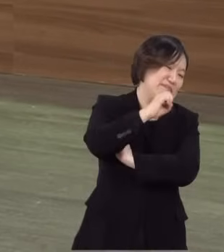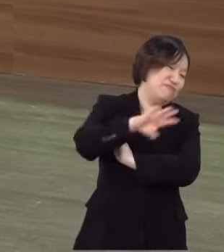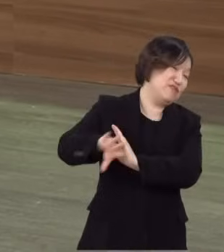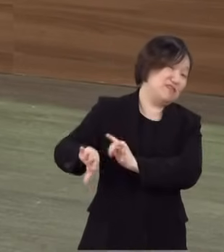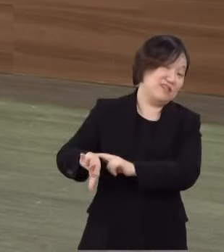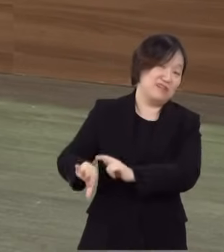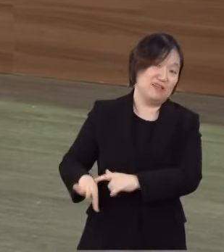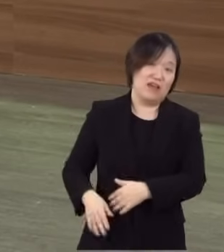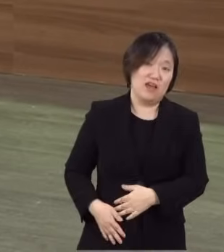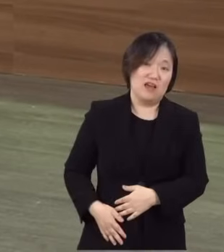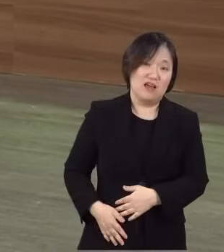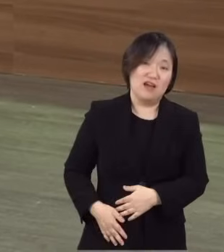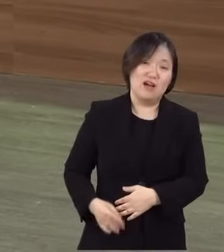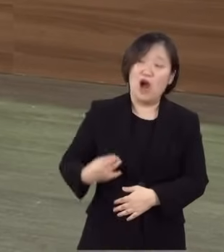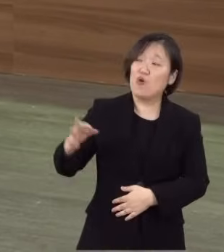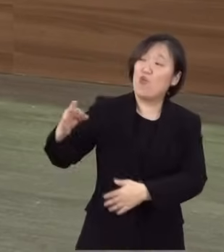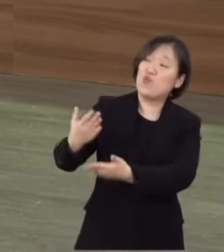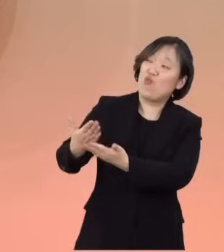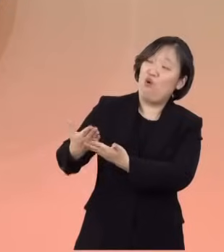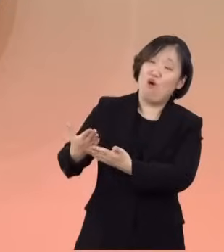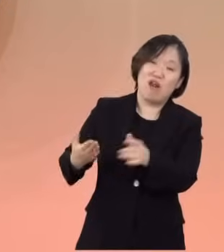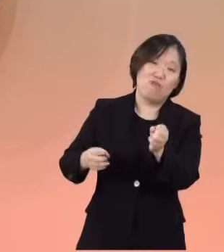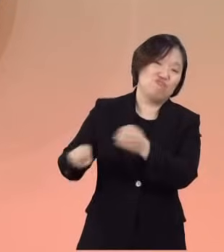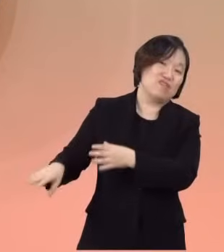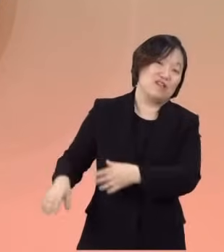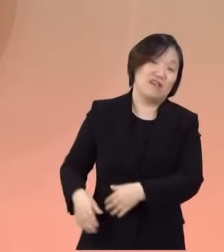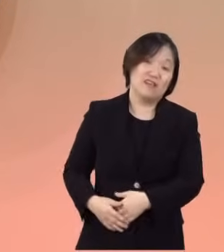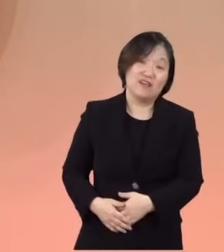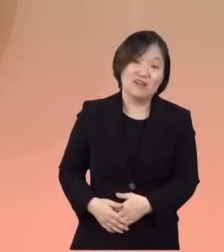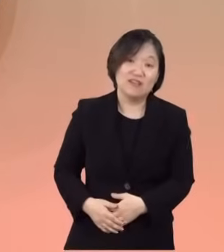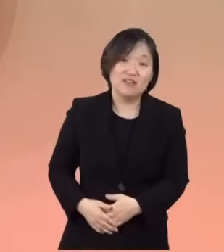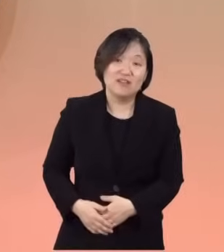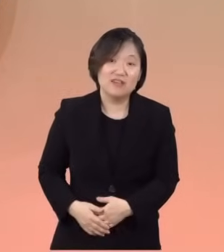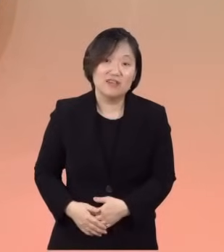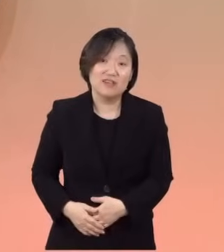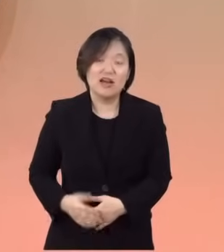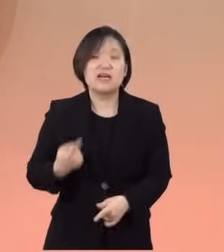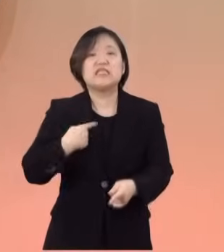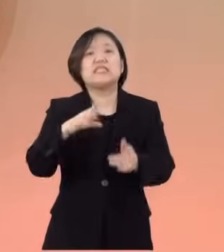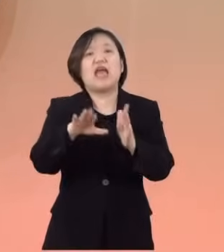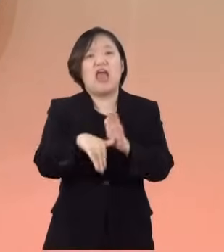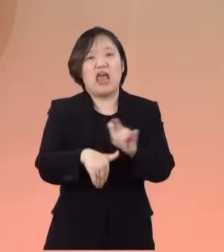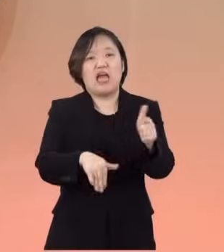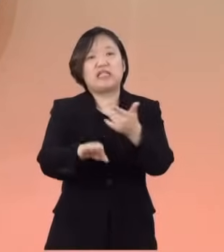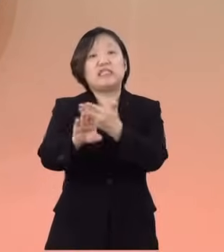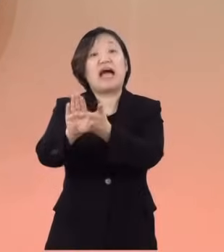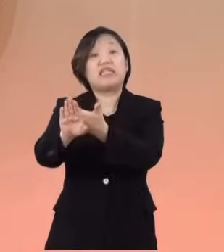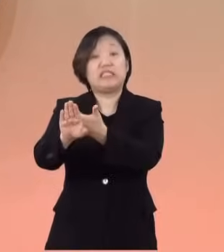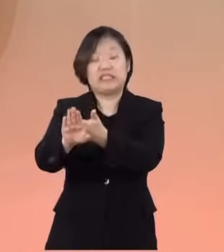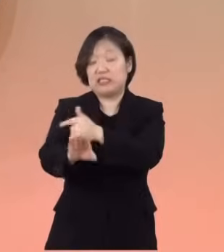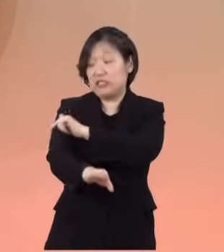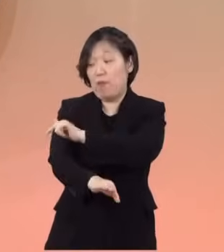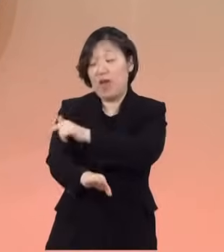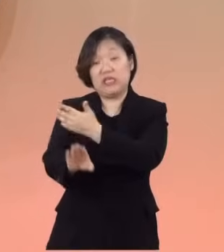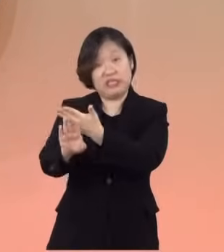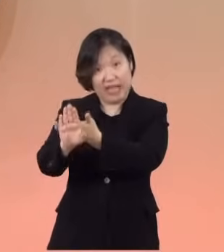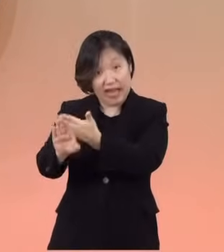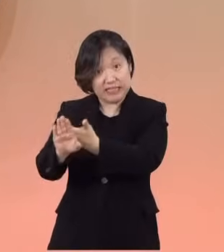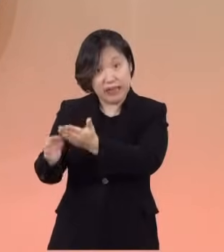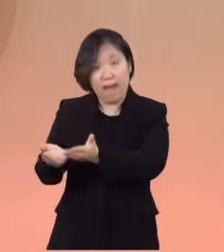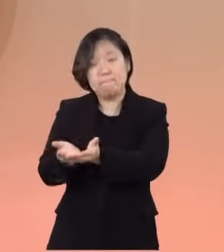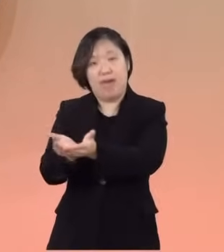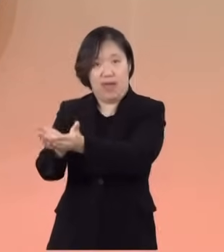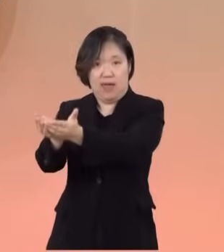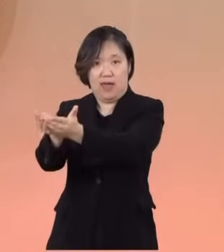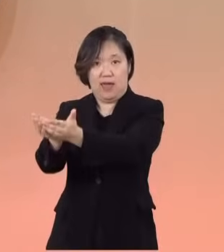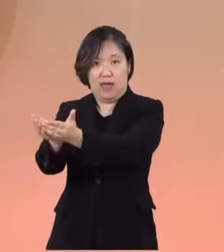돌리고 무시해 버렸다고 합니다 그때 옆에 있었던 다른 뱃사공이 옆에